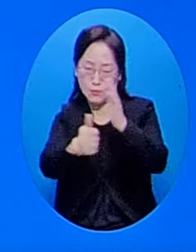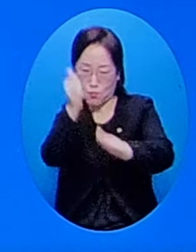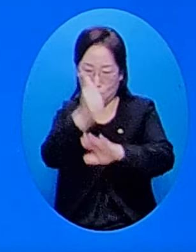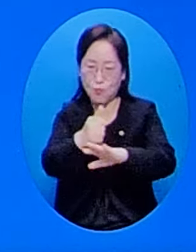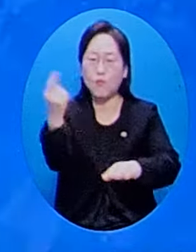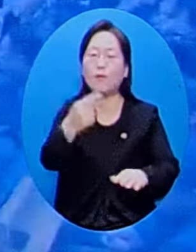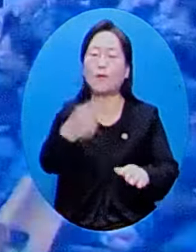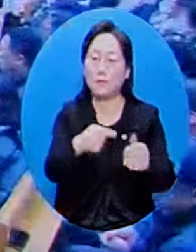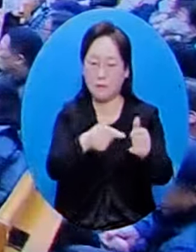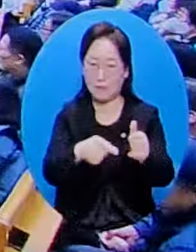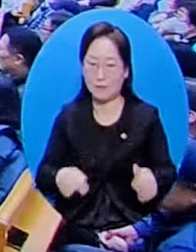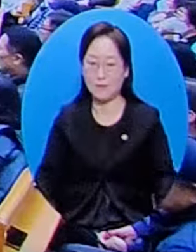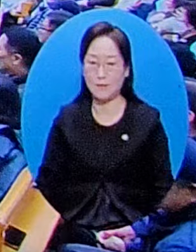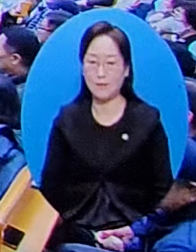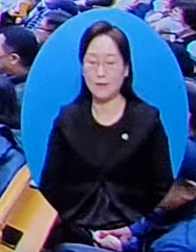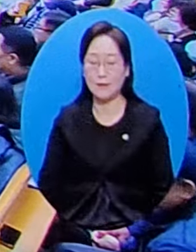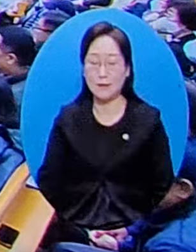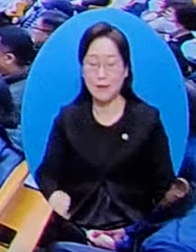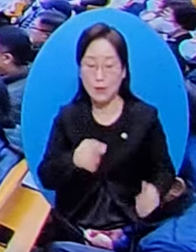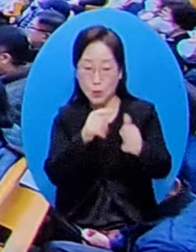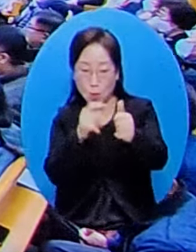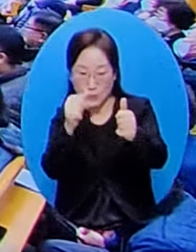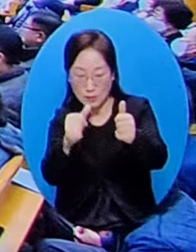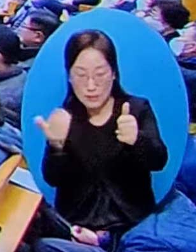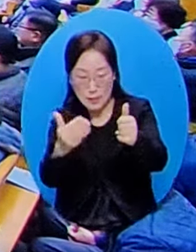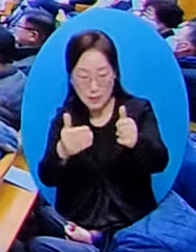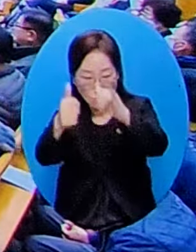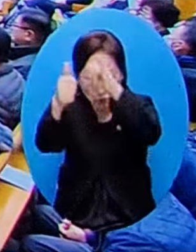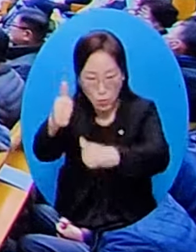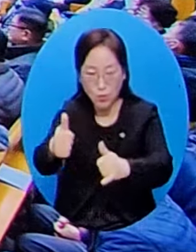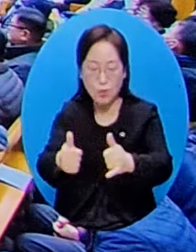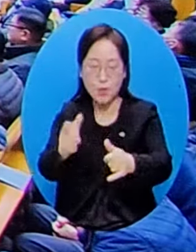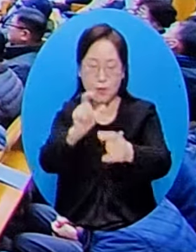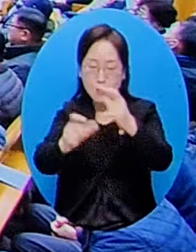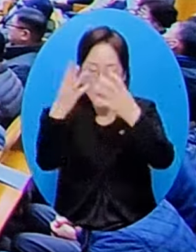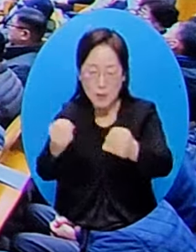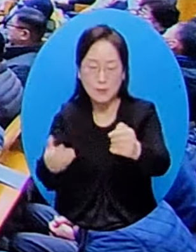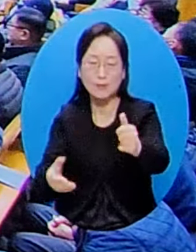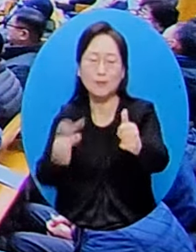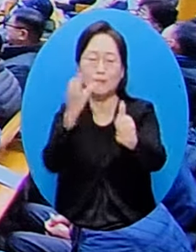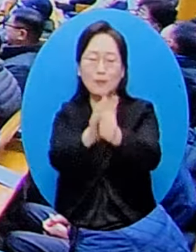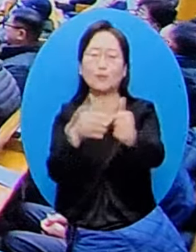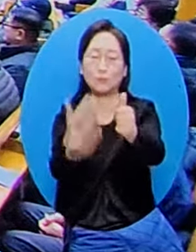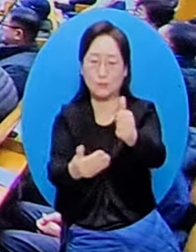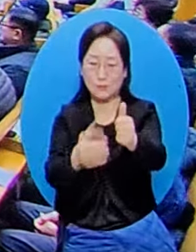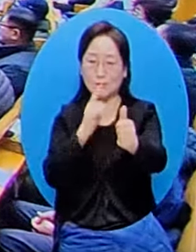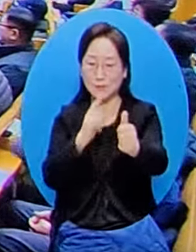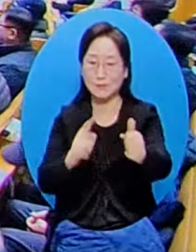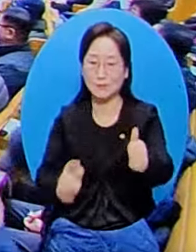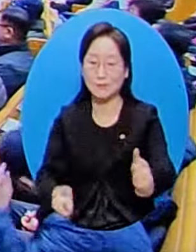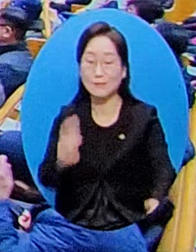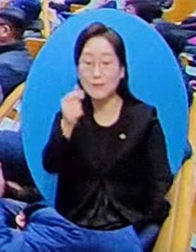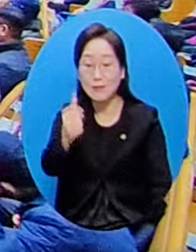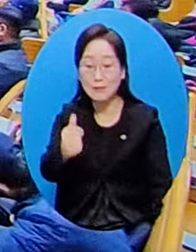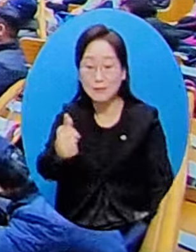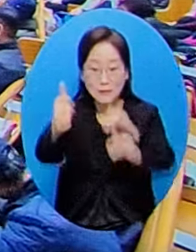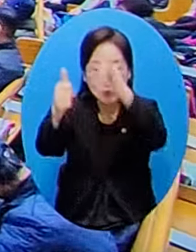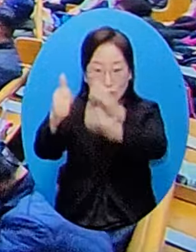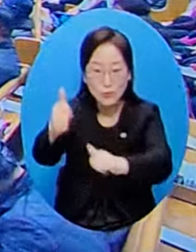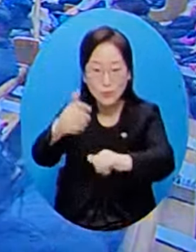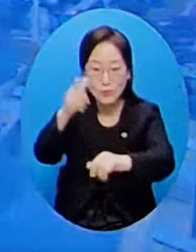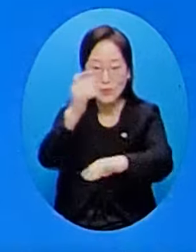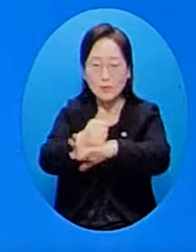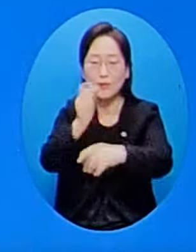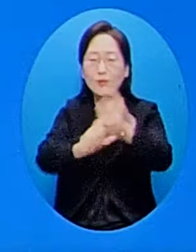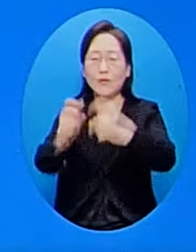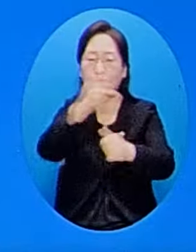것입니다. 그래서 내가 작은 일에 충성했으면 내가 많은 것을 내게 맡기리니 할렐루야. 적은 것에 충성하는 사람은 나중에 큰